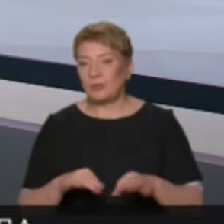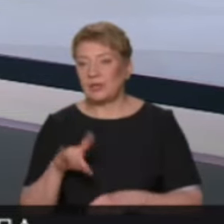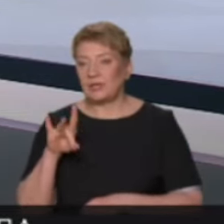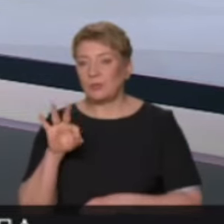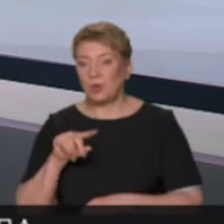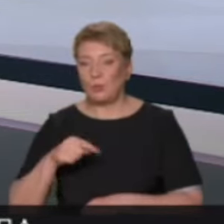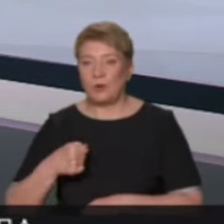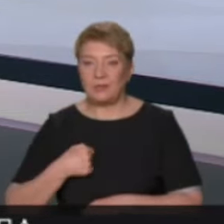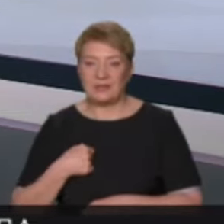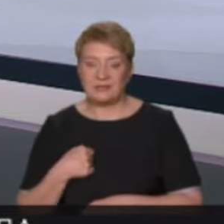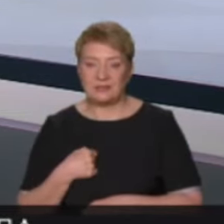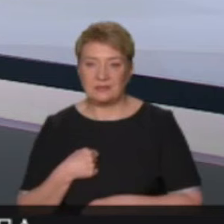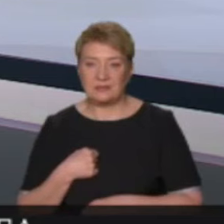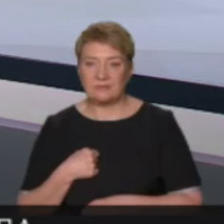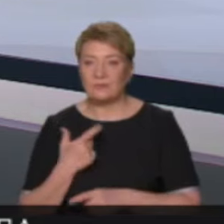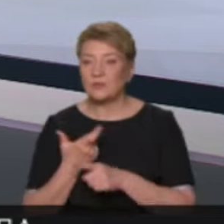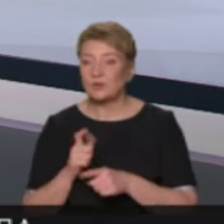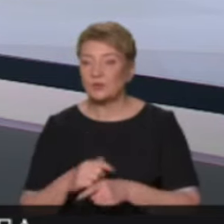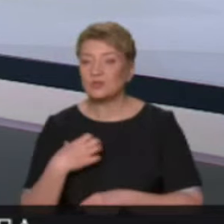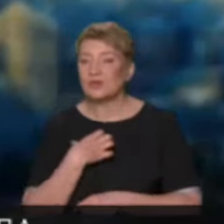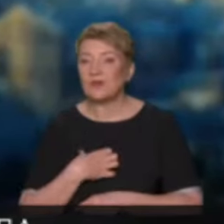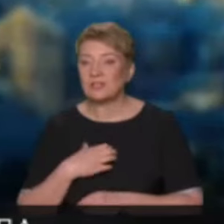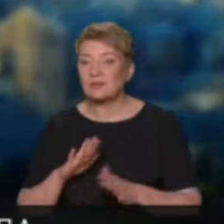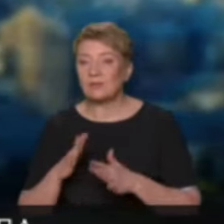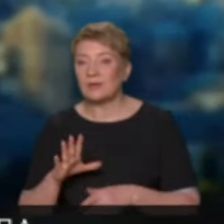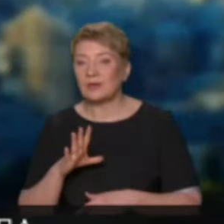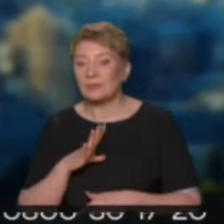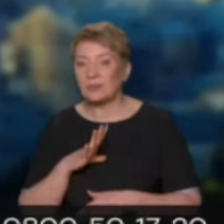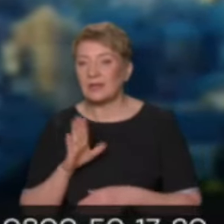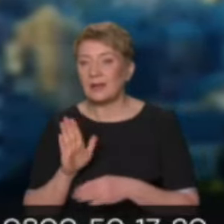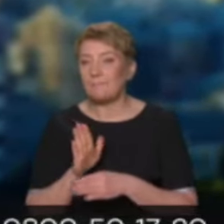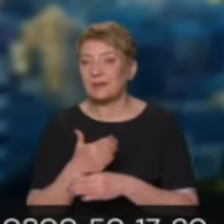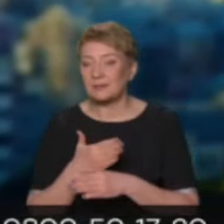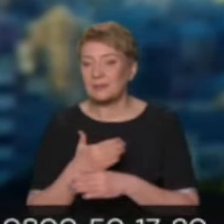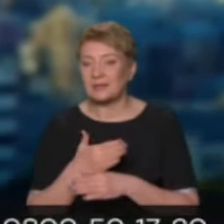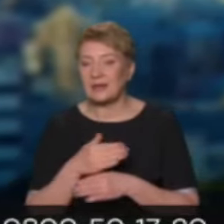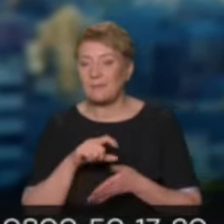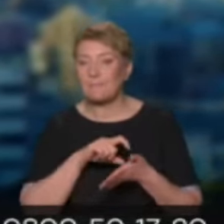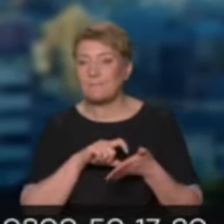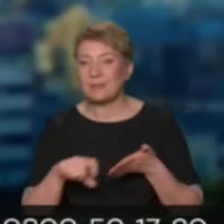мобілізацію. Але дуже важливий момент, що з цього законопроекту було прибрано правку, яка стосується демобілізації.